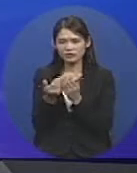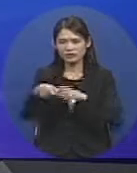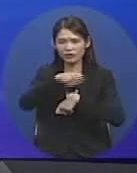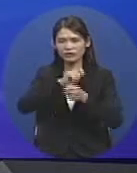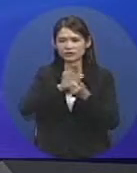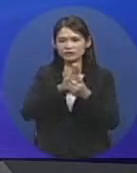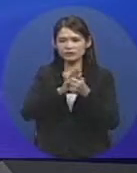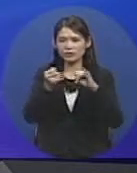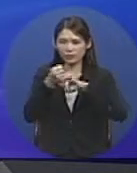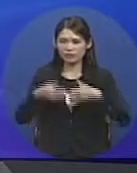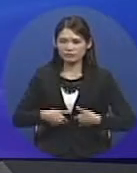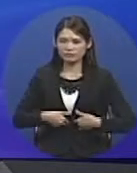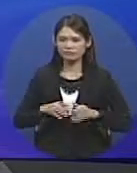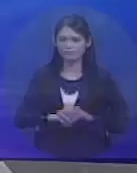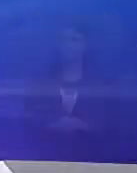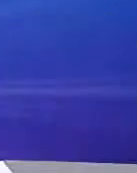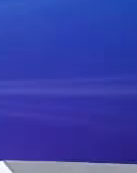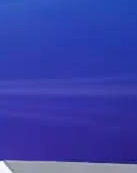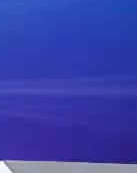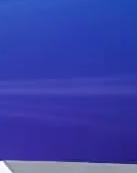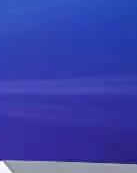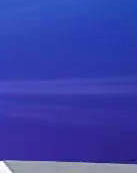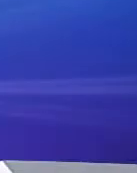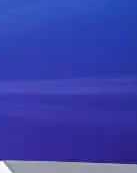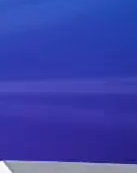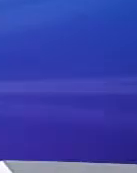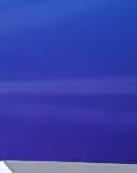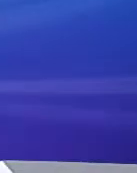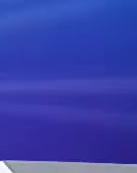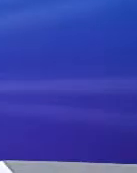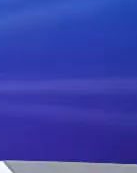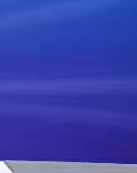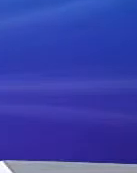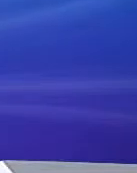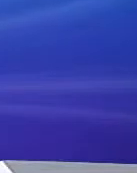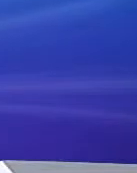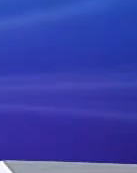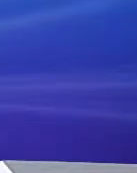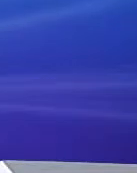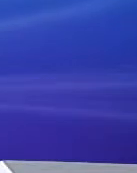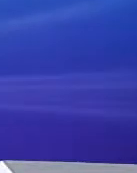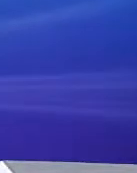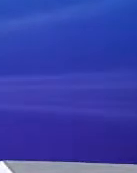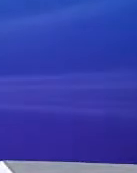지원을 뒷받침해야 할 것입니다. 이상으로 복지TV 뉴스를 마칩니다. 시청해주셔서 고맙습니다.